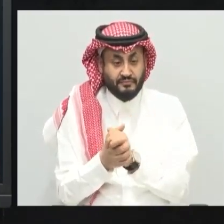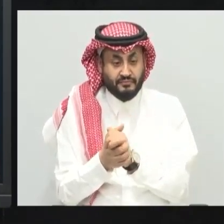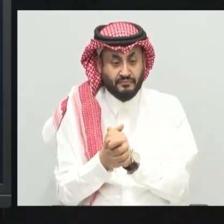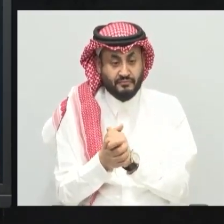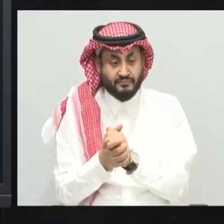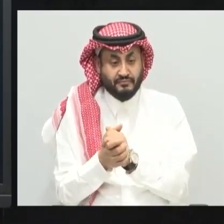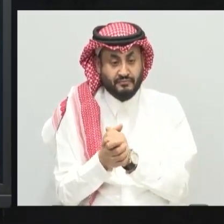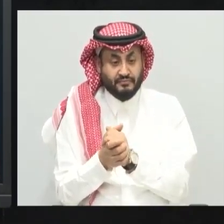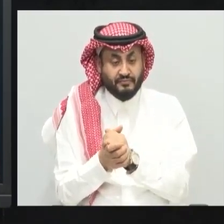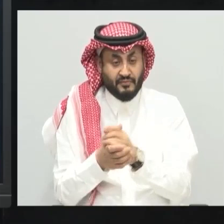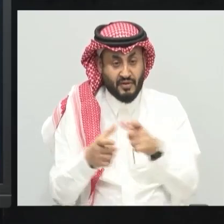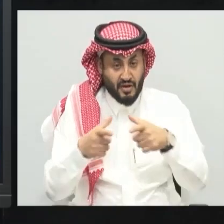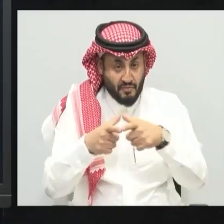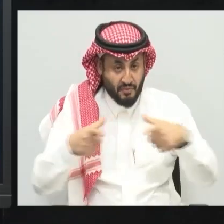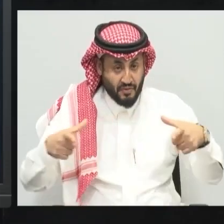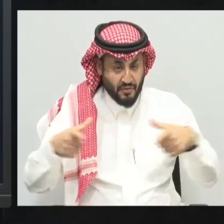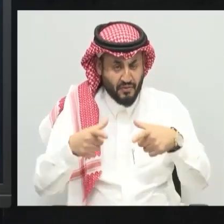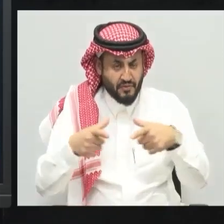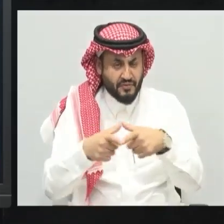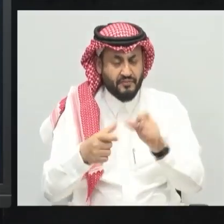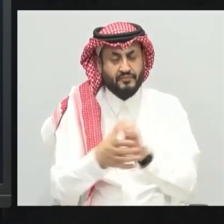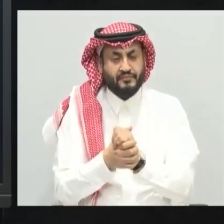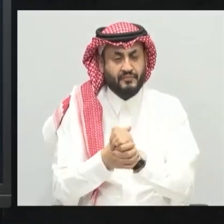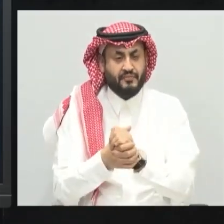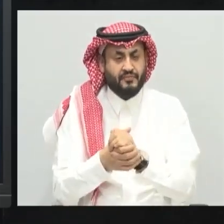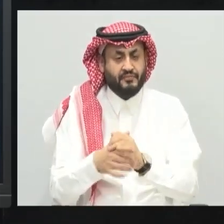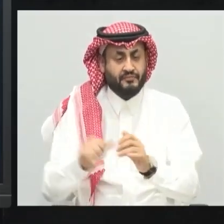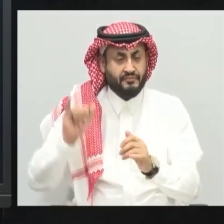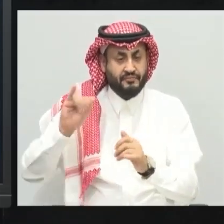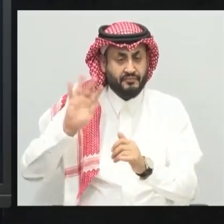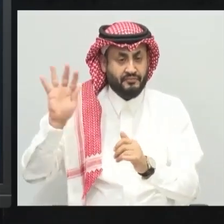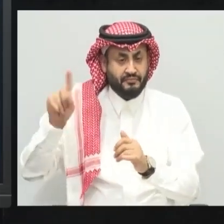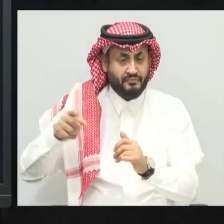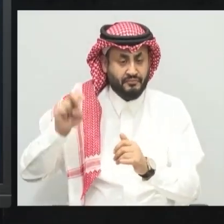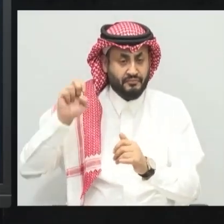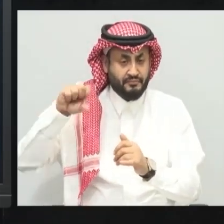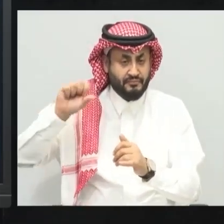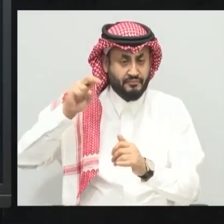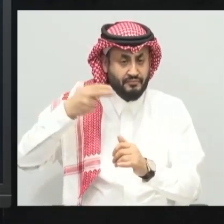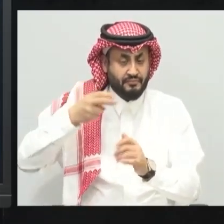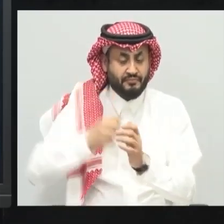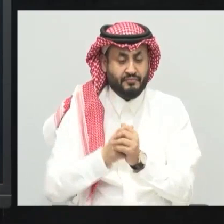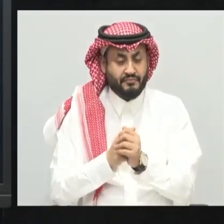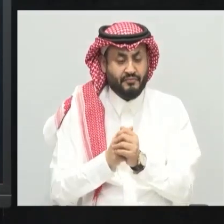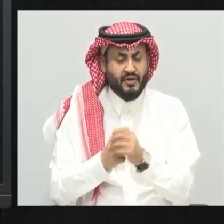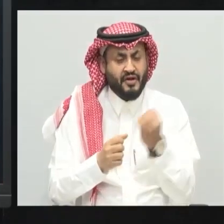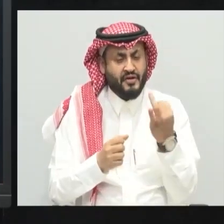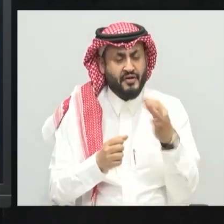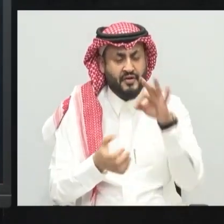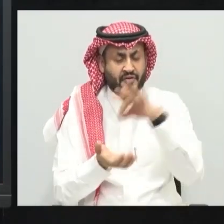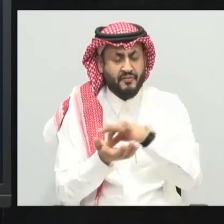كيف تكون المروع صغير وكيف يكون متوسط وكيف يكون المشروع كبير باعداد معينه لكن